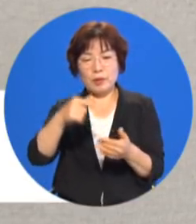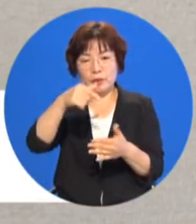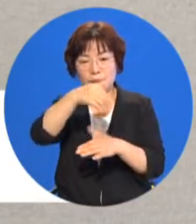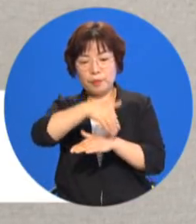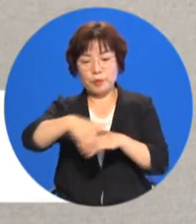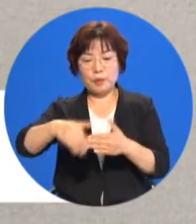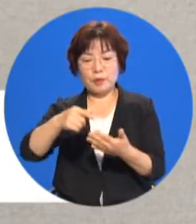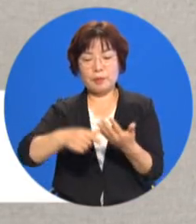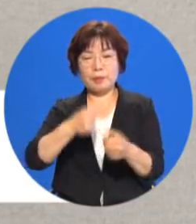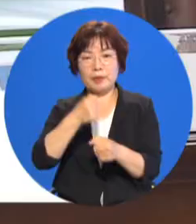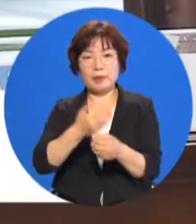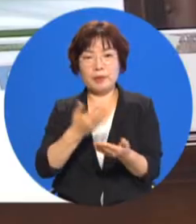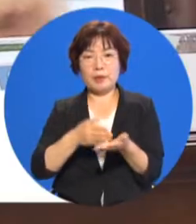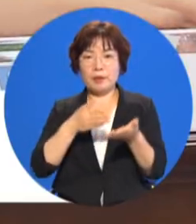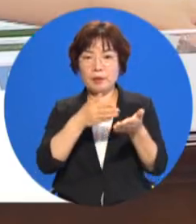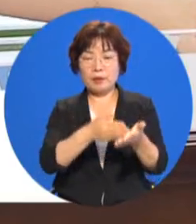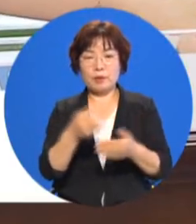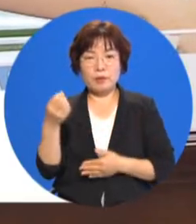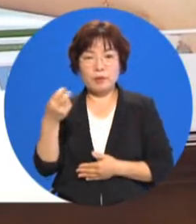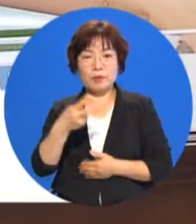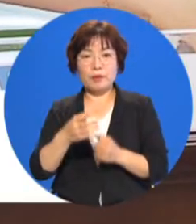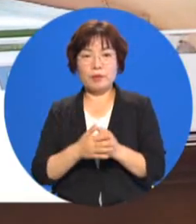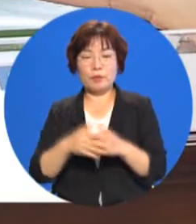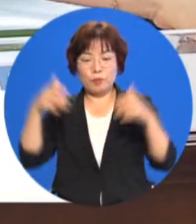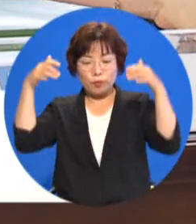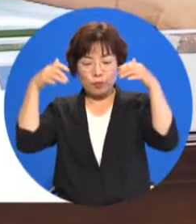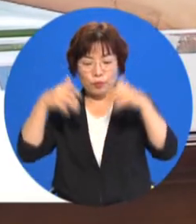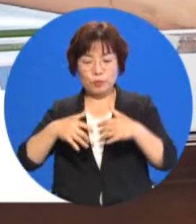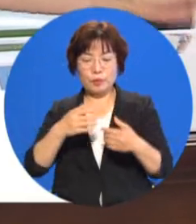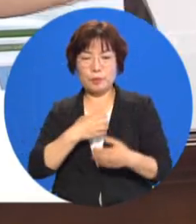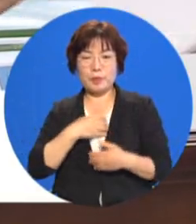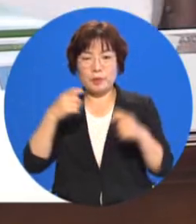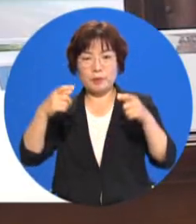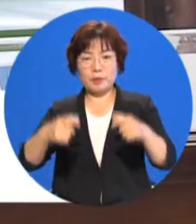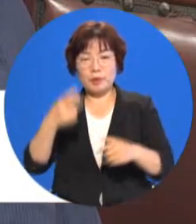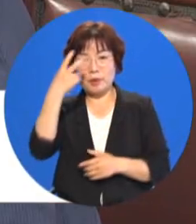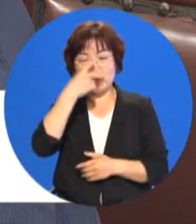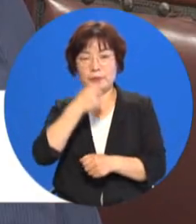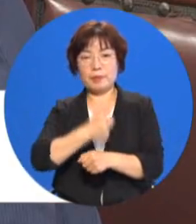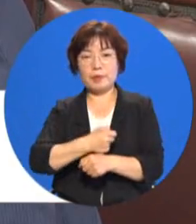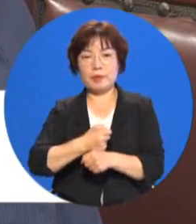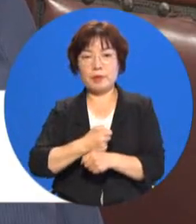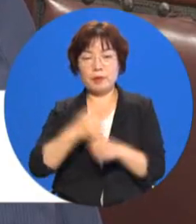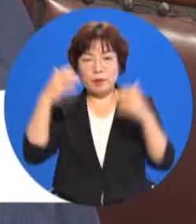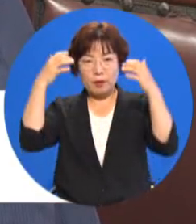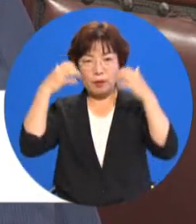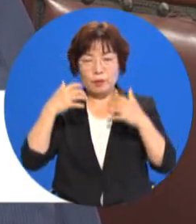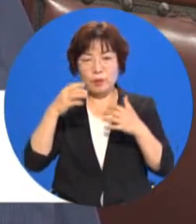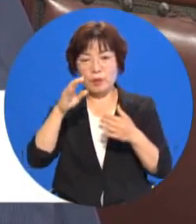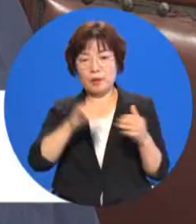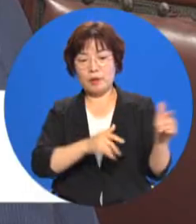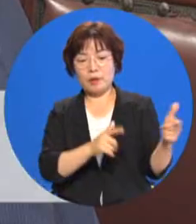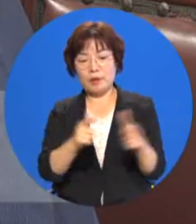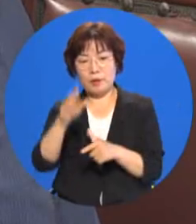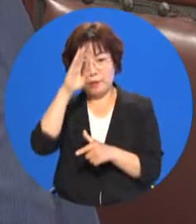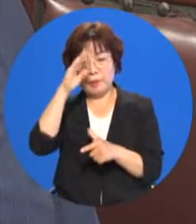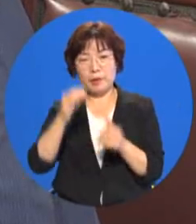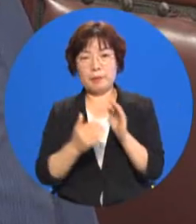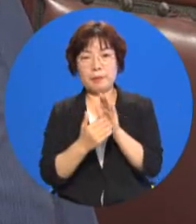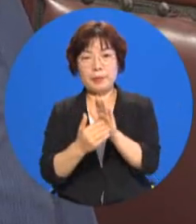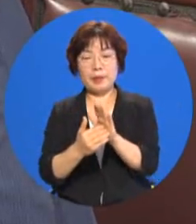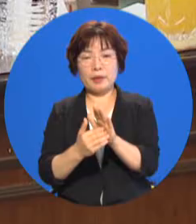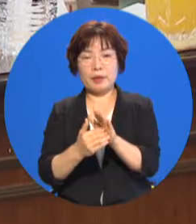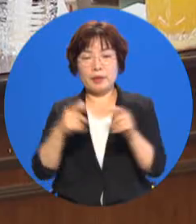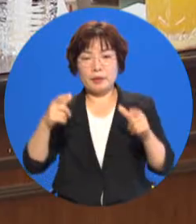것을 당부했습니다. 위원들은 또 장마철 폭우로 인한 위험지구 점검과 무더위로 예상되는 각종 질병 예방